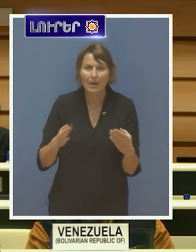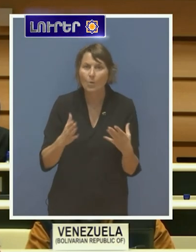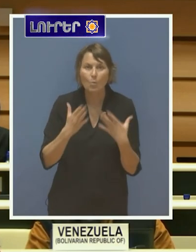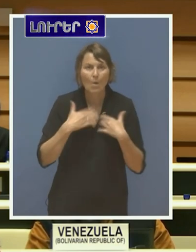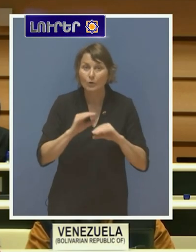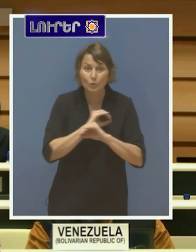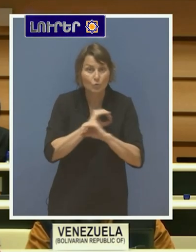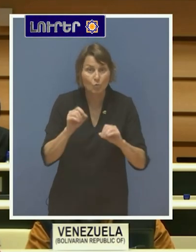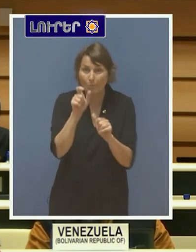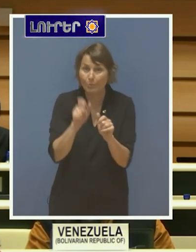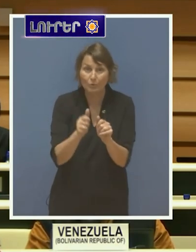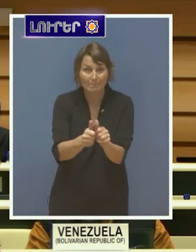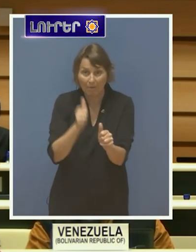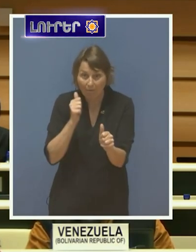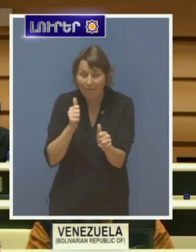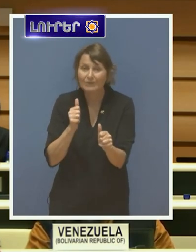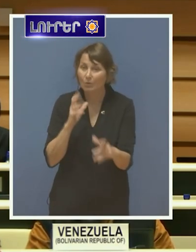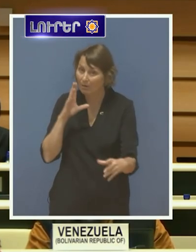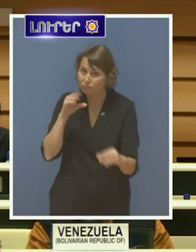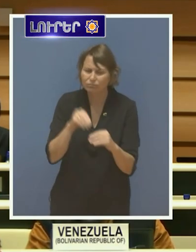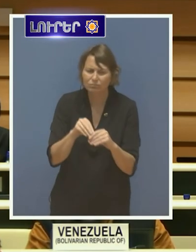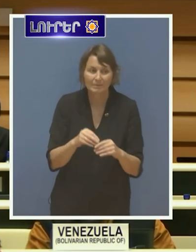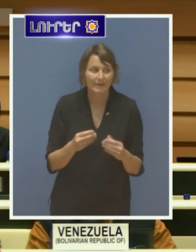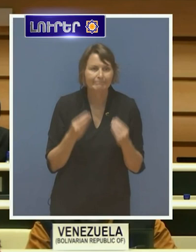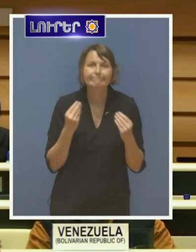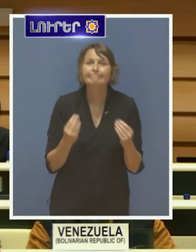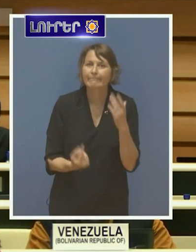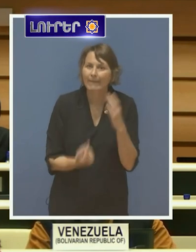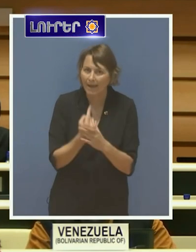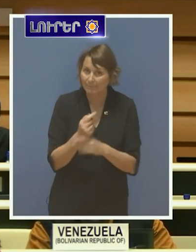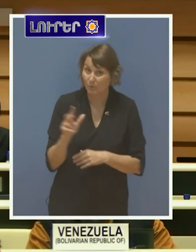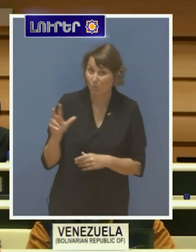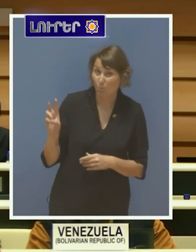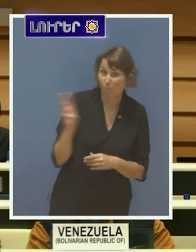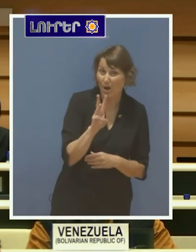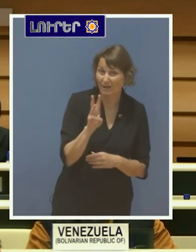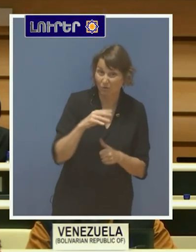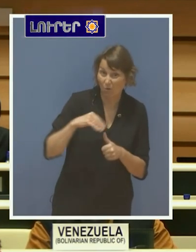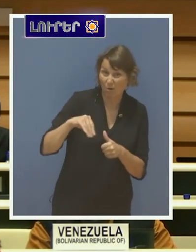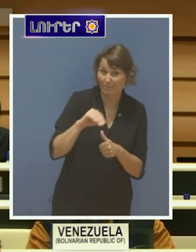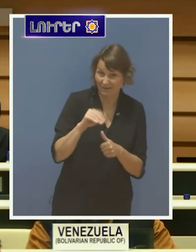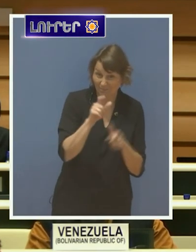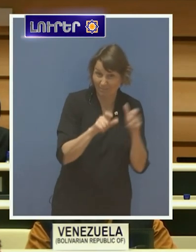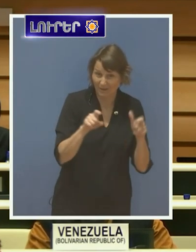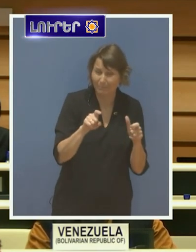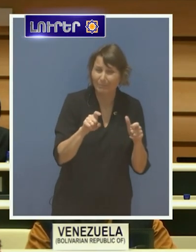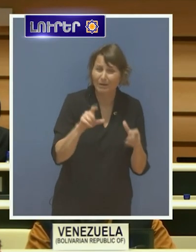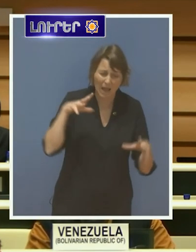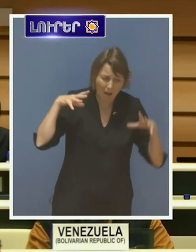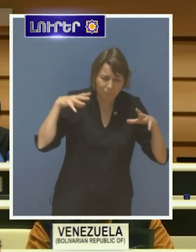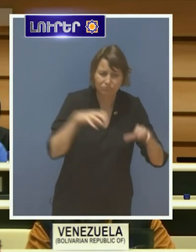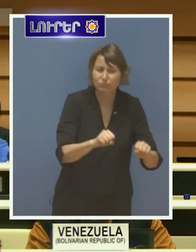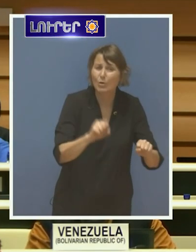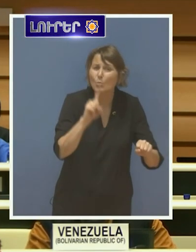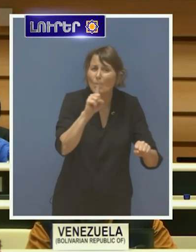է։ Ինչպես վարվել, երբ հայերենի փարփարները մեկով խոսով Արցախին բնիկ բնակչությունը, որը ցեղասպանության ծրագիրի շրջանակները